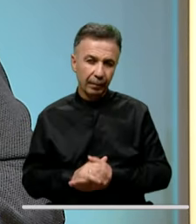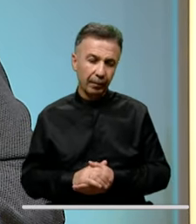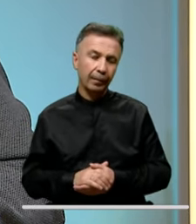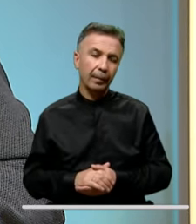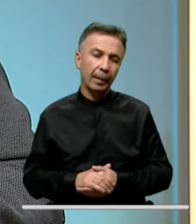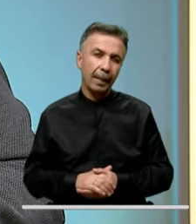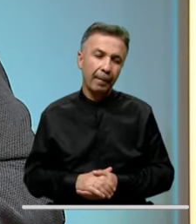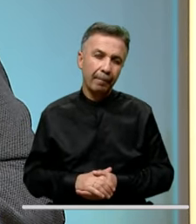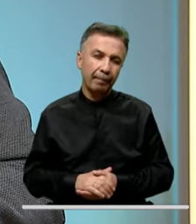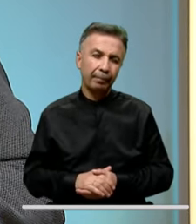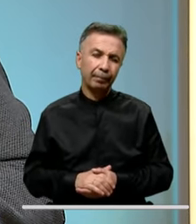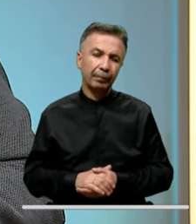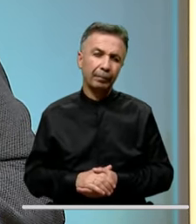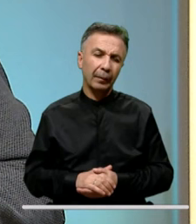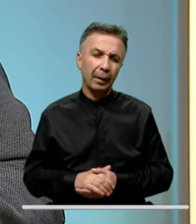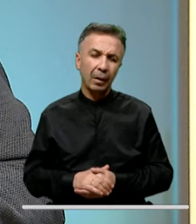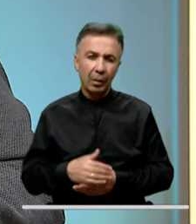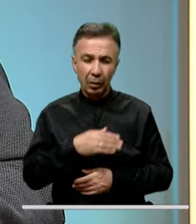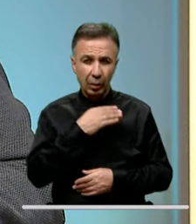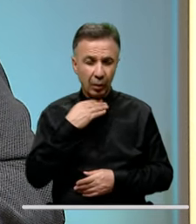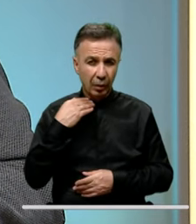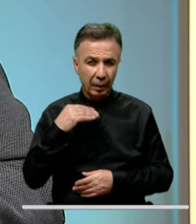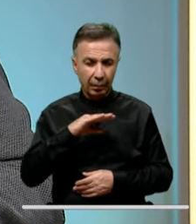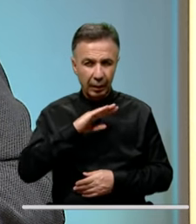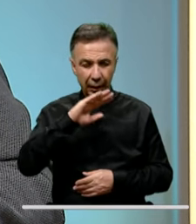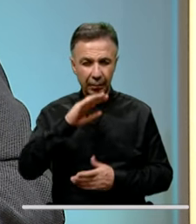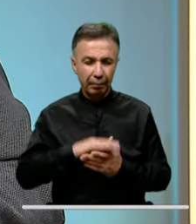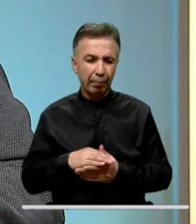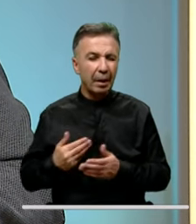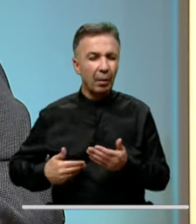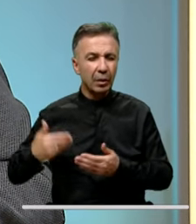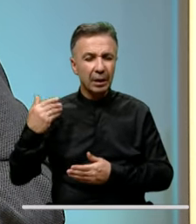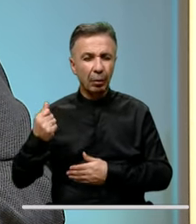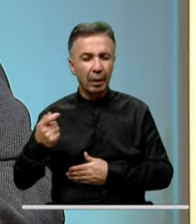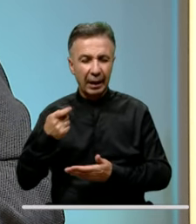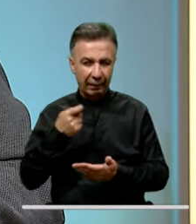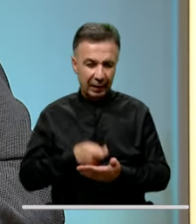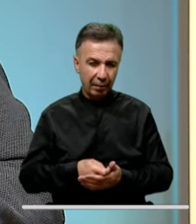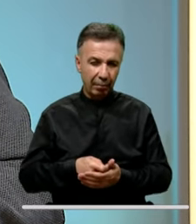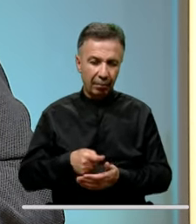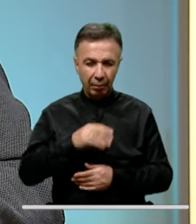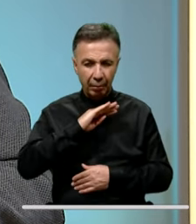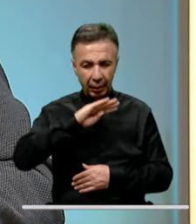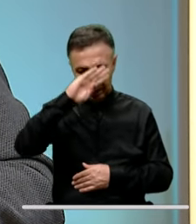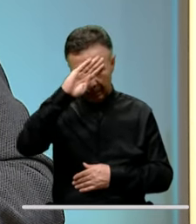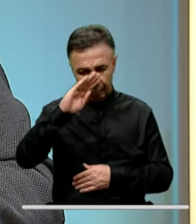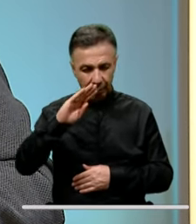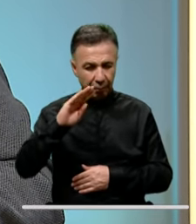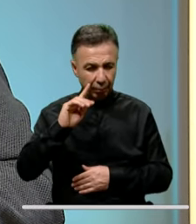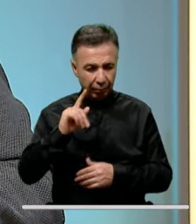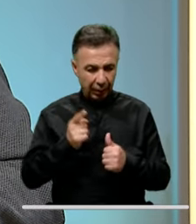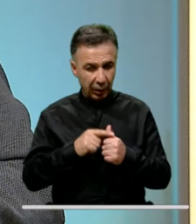Kurban süresince yani benim kaporayı verdikten bayramın birinci gününe kadar olan